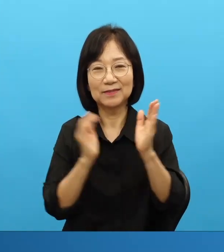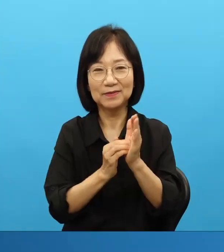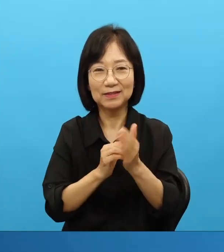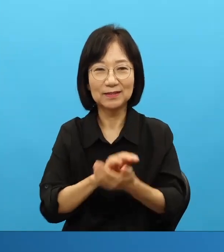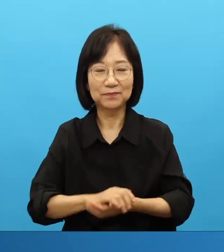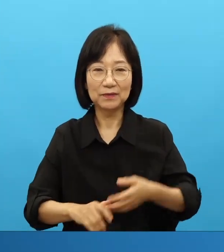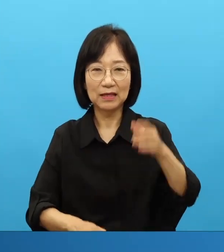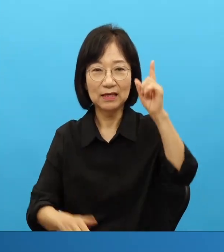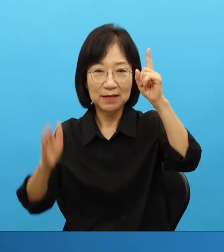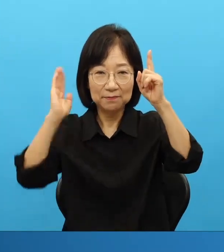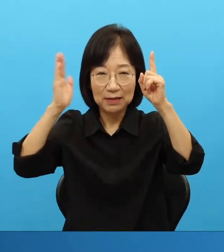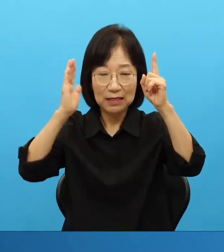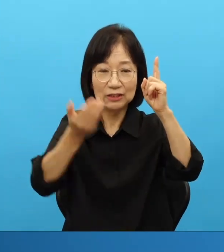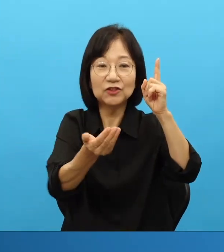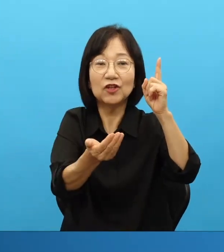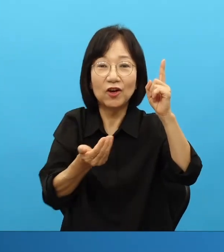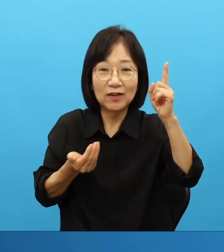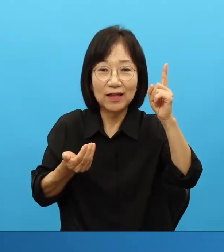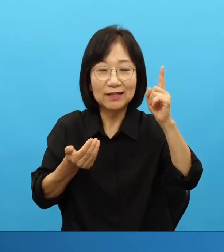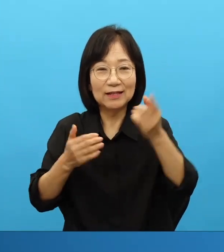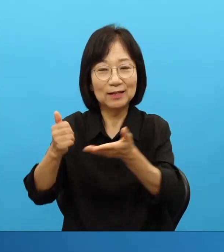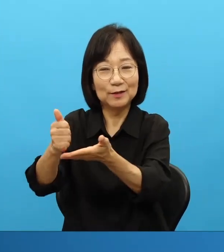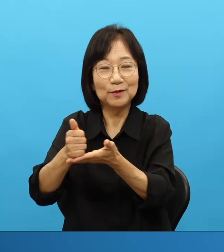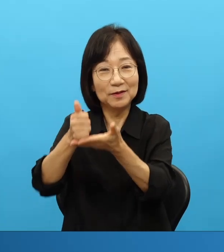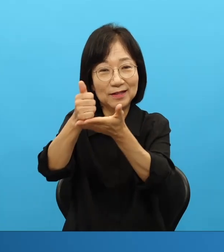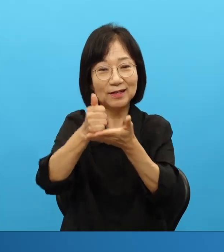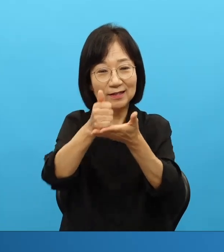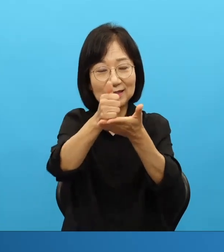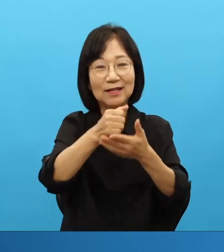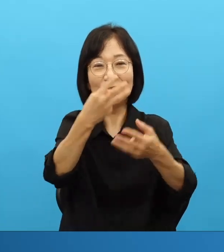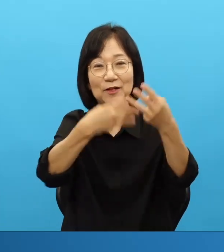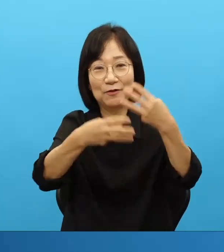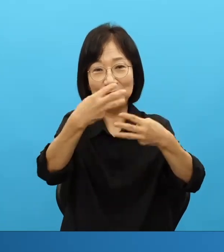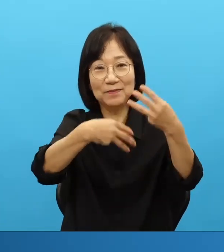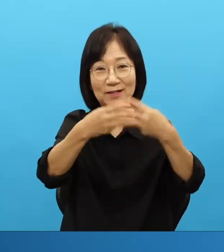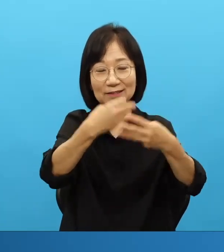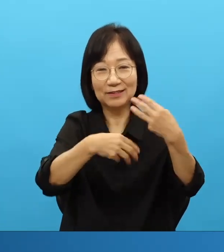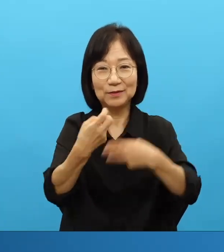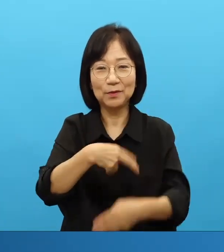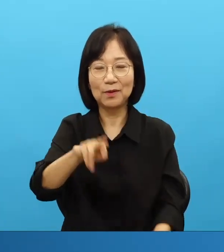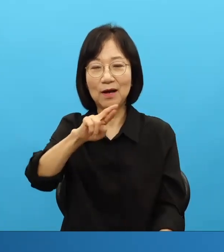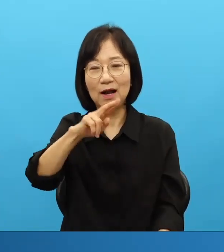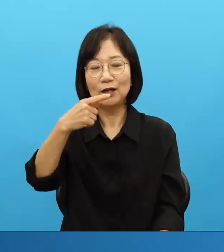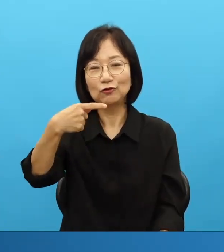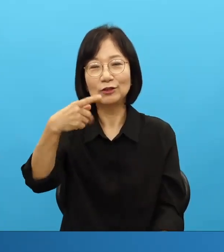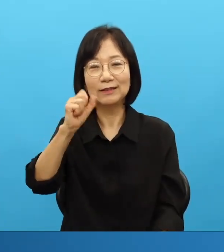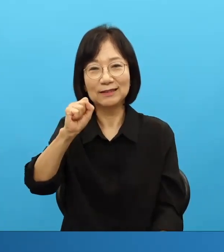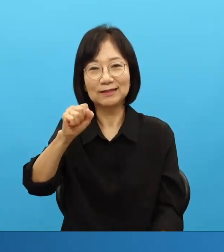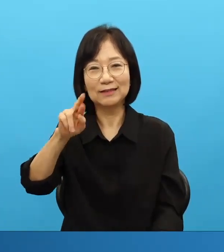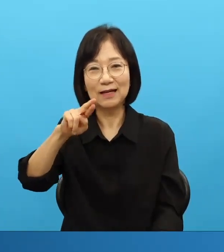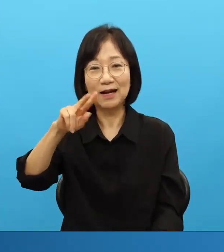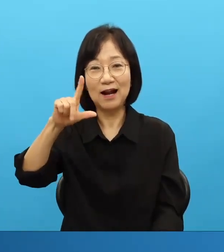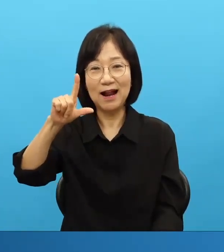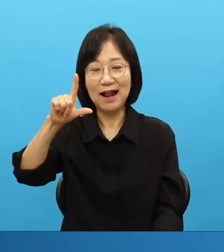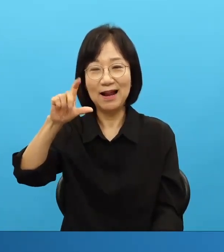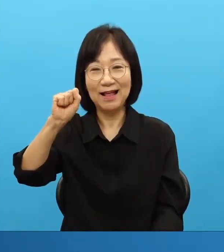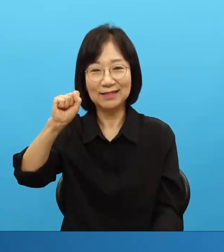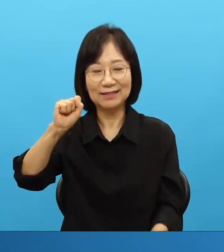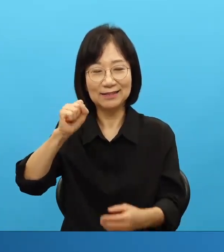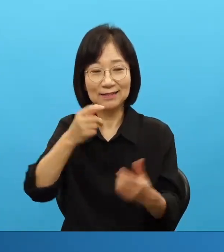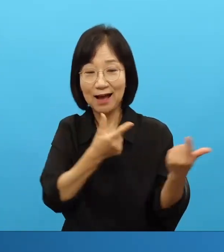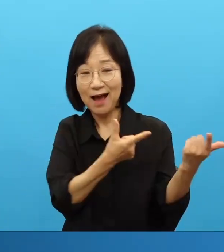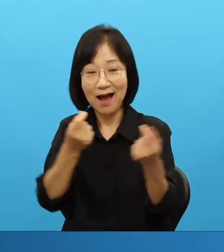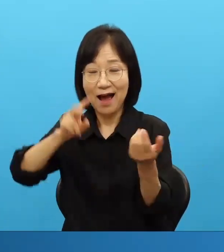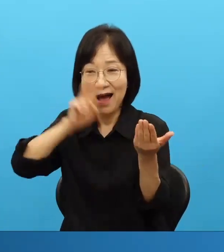전엔 초청된 바누아투와 솔로몬 제도 렘넌트들과 RGS, RLS 렘넌트들의 합창으로 큰 박수를